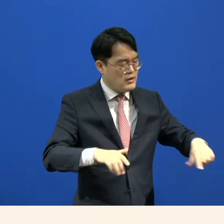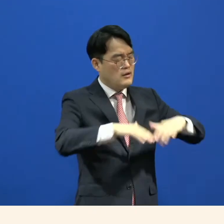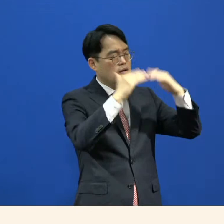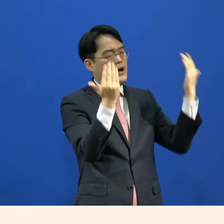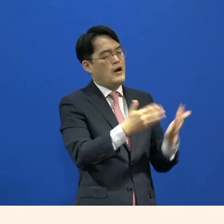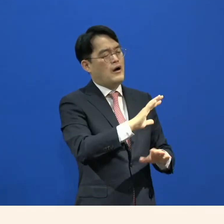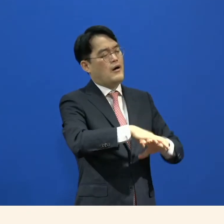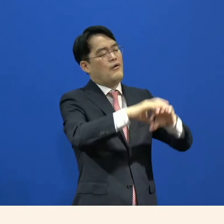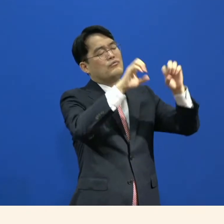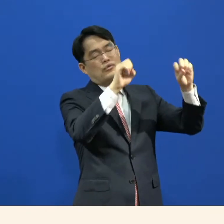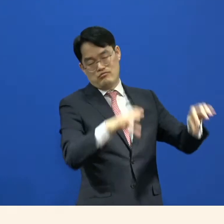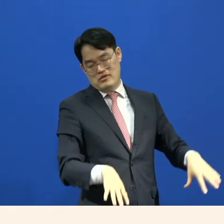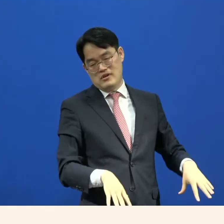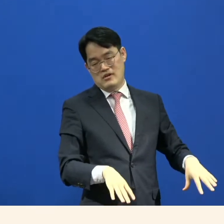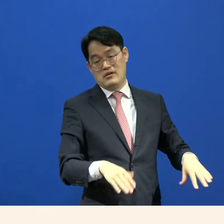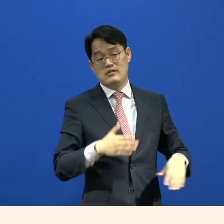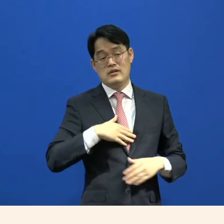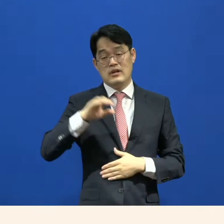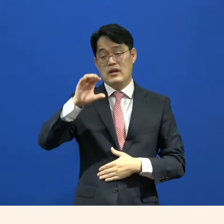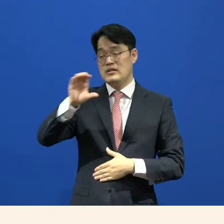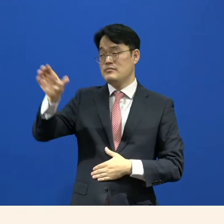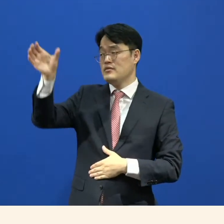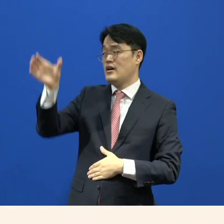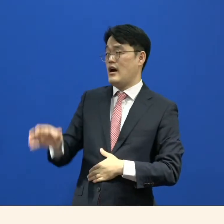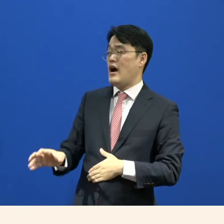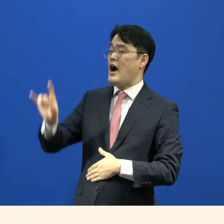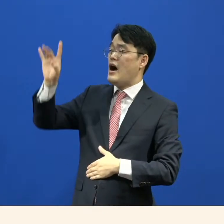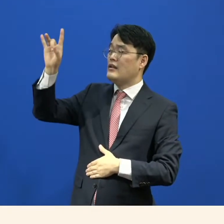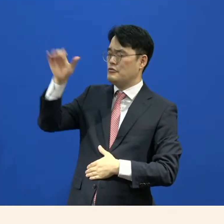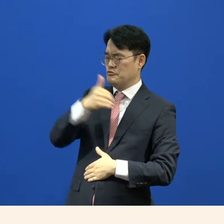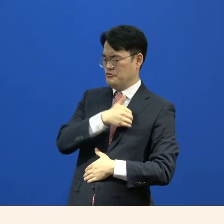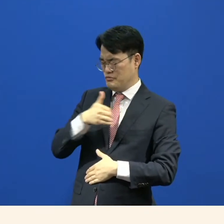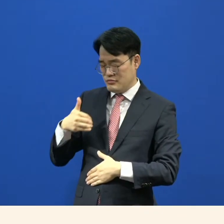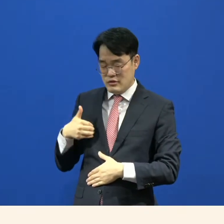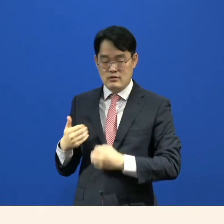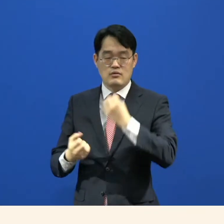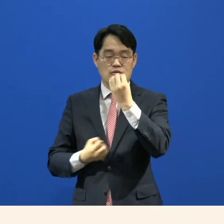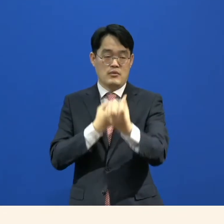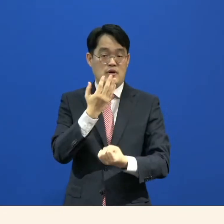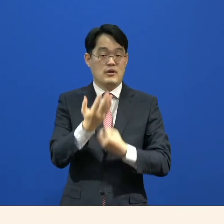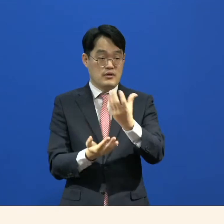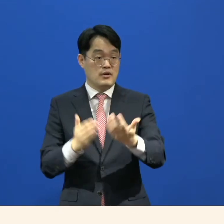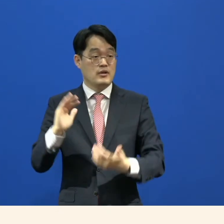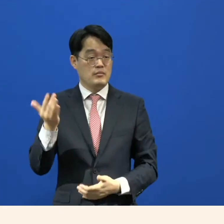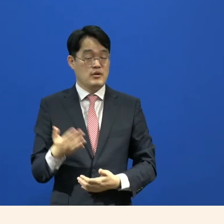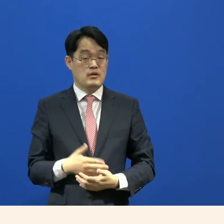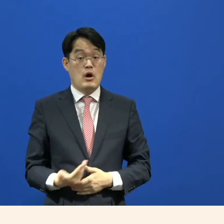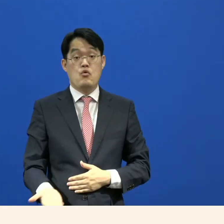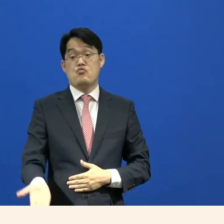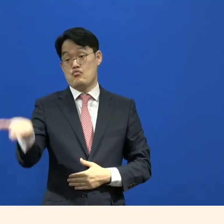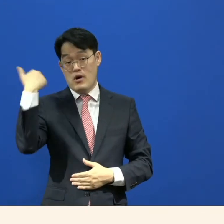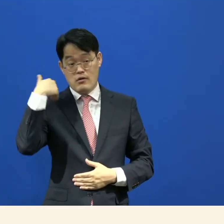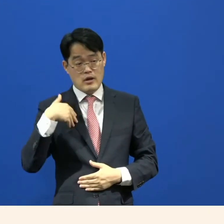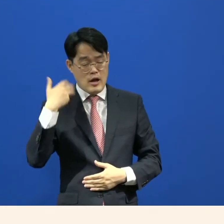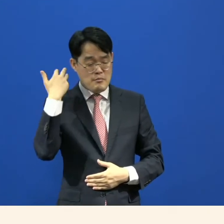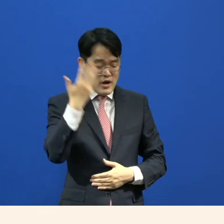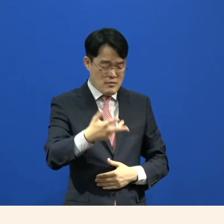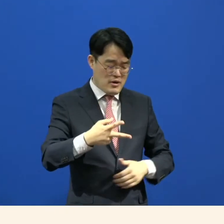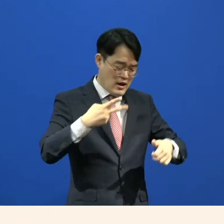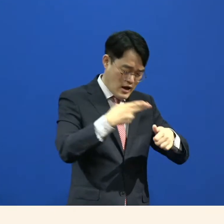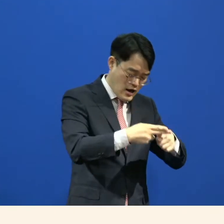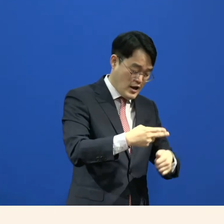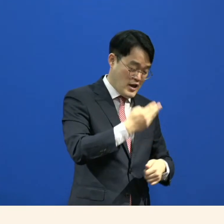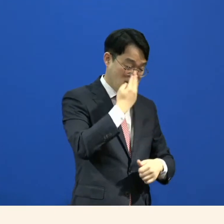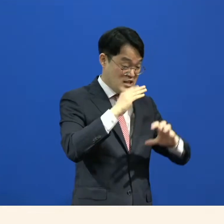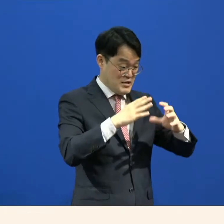십자가를 발견하고 나니까 바울은 다른 건 자랑하고 싶지 않은 거예요. 자기가 과거에 8일 만에 할례를 받고 히브리인 중에 히브리인이고